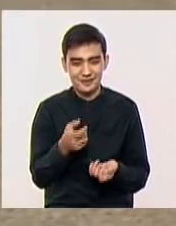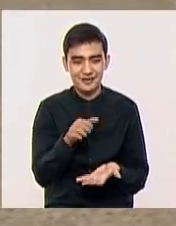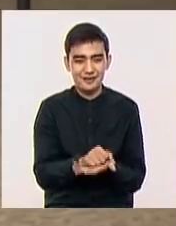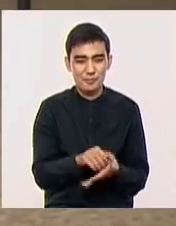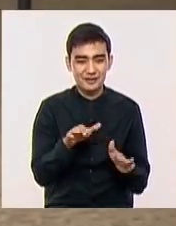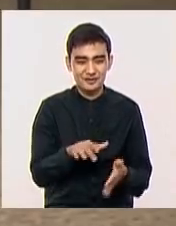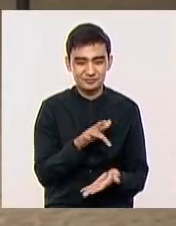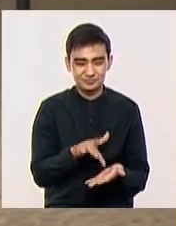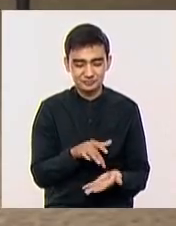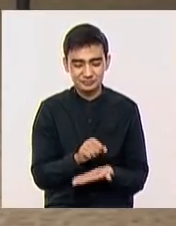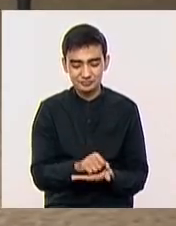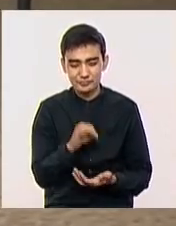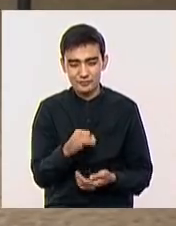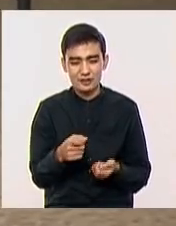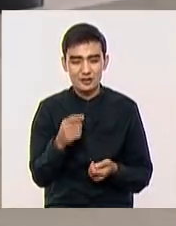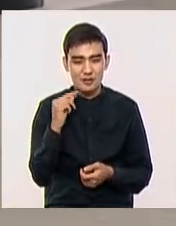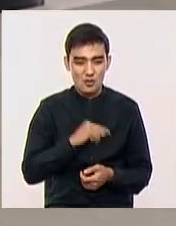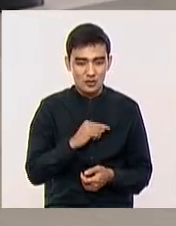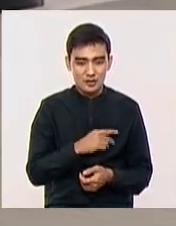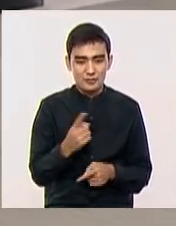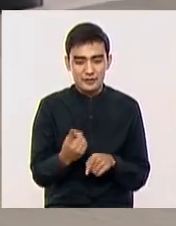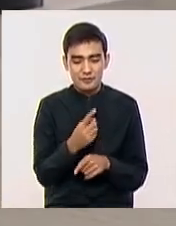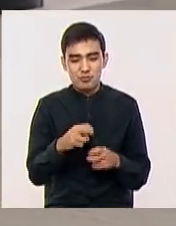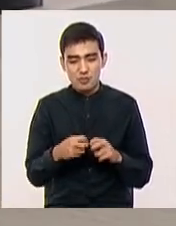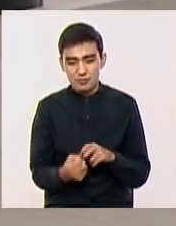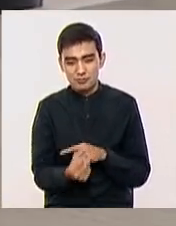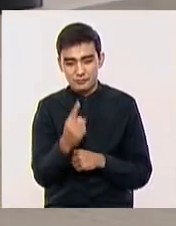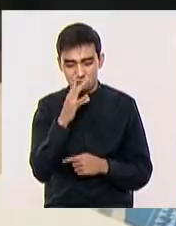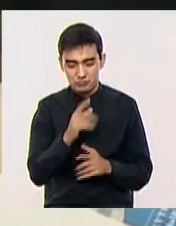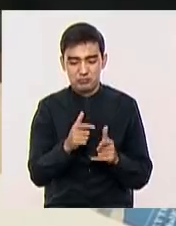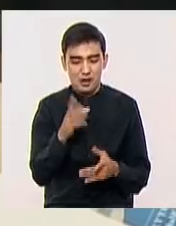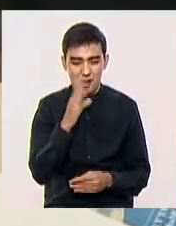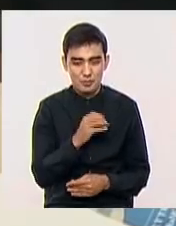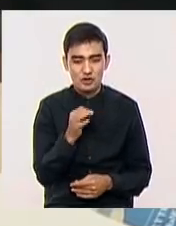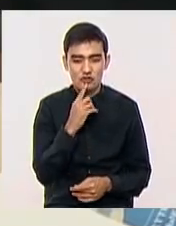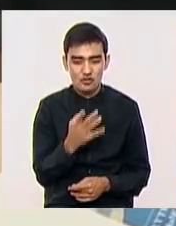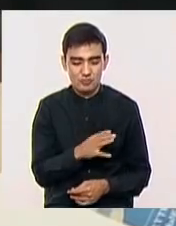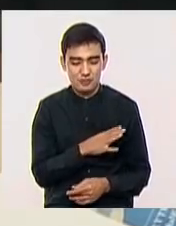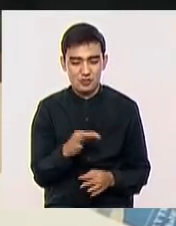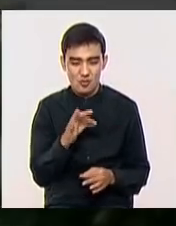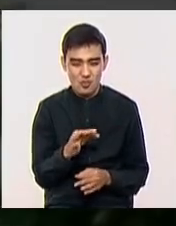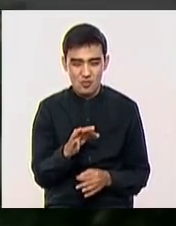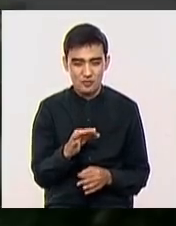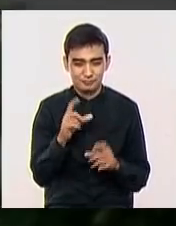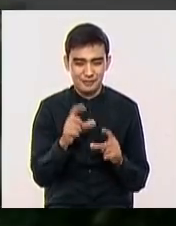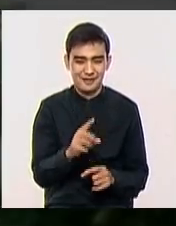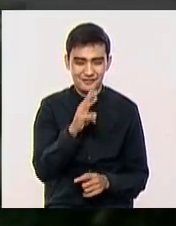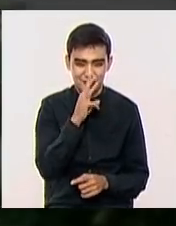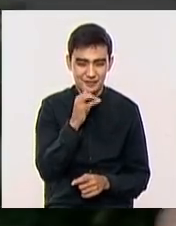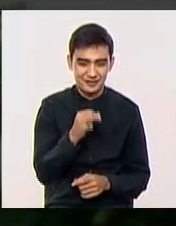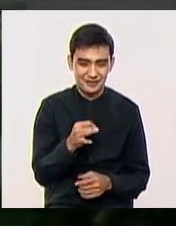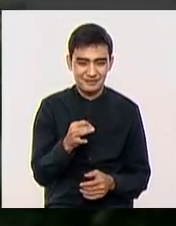занятости сообщили, что с работой на первых порах проблем не возникнет. Речь, конечно же, идет о низкоквалифицированных